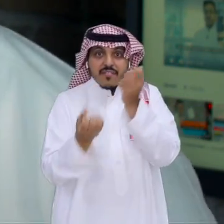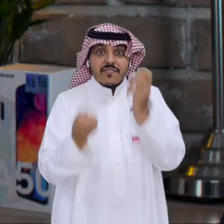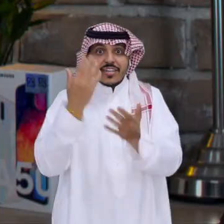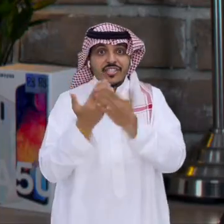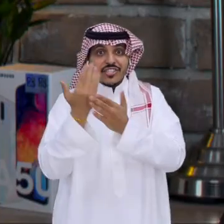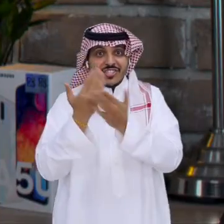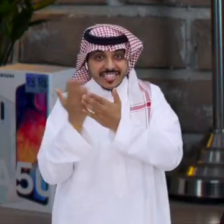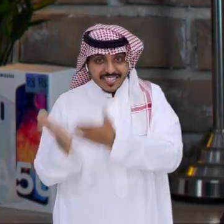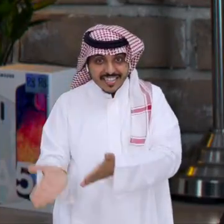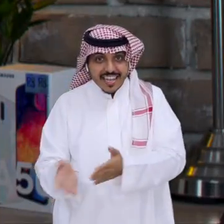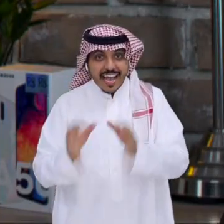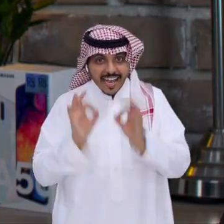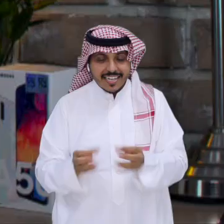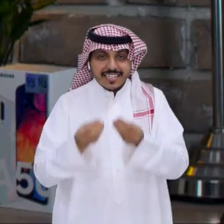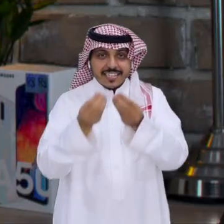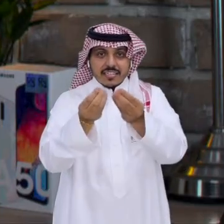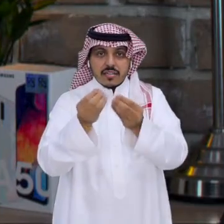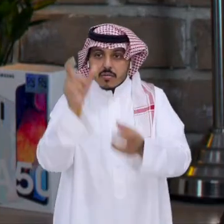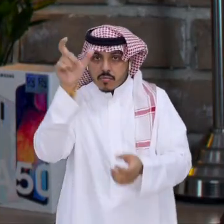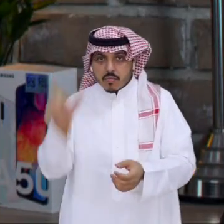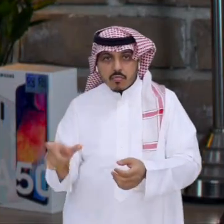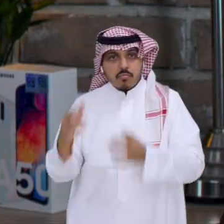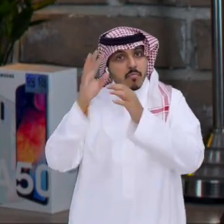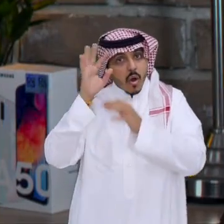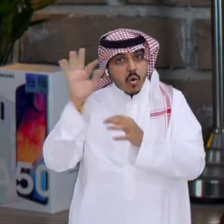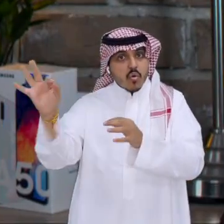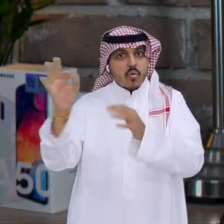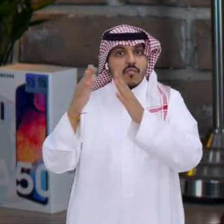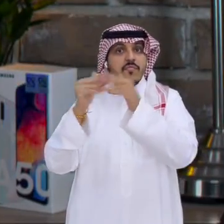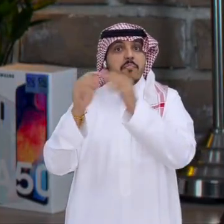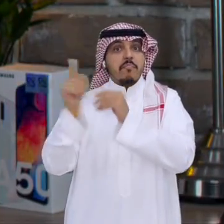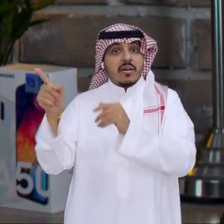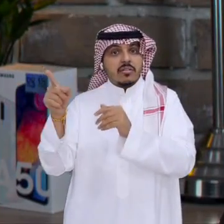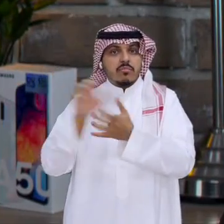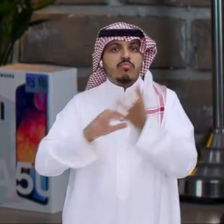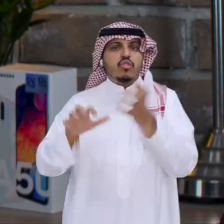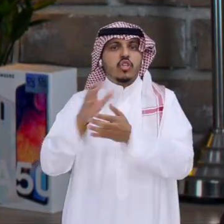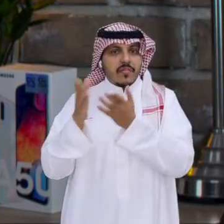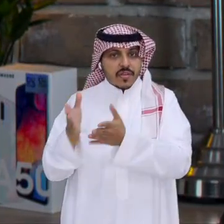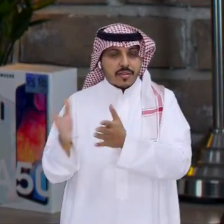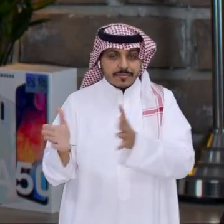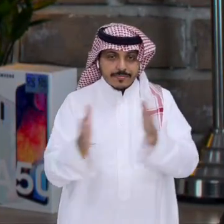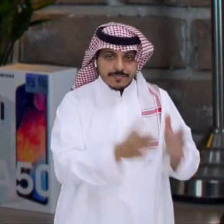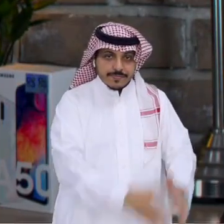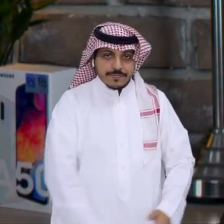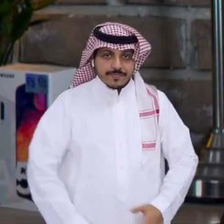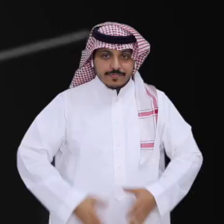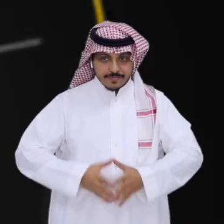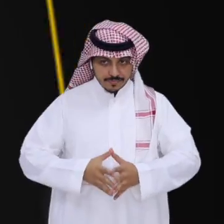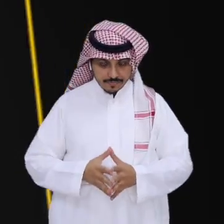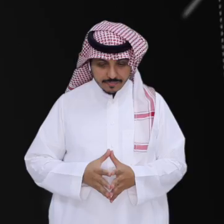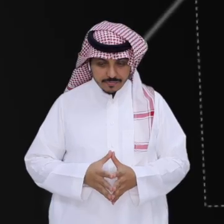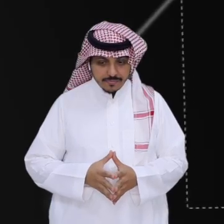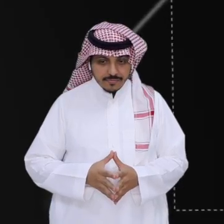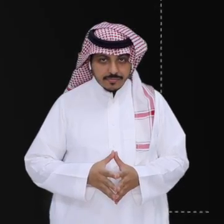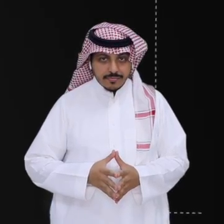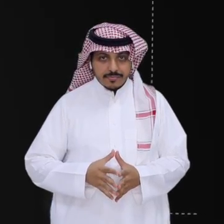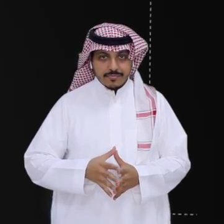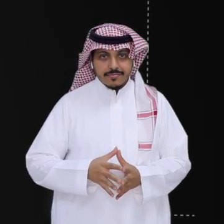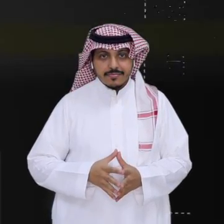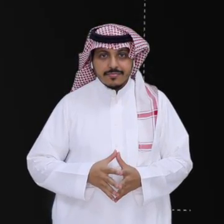ابتكارها، وأكيد أتكلم عن واحد من أكبر صناع المحتوى التقني في مصر والمشكلة اللي قاعد يواجهها.